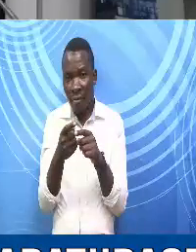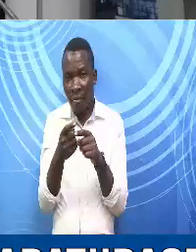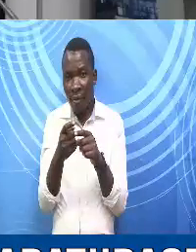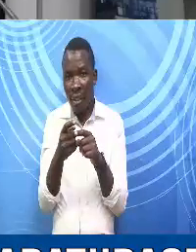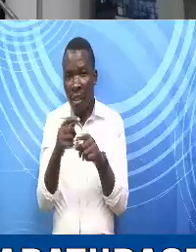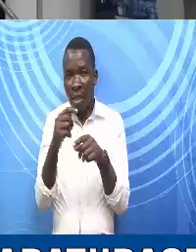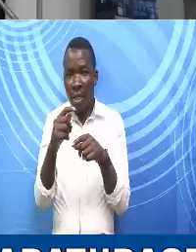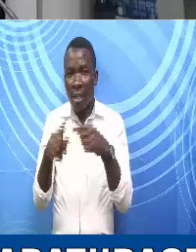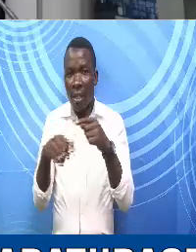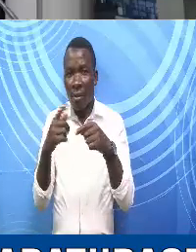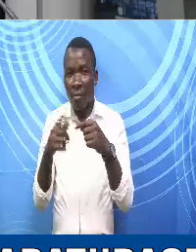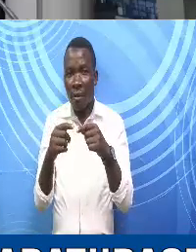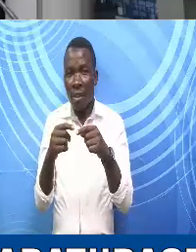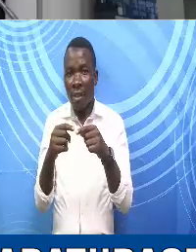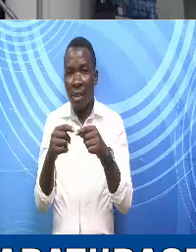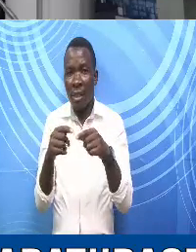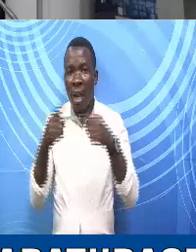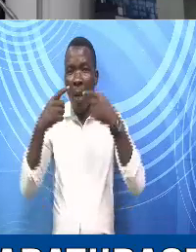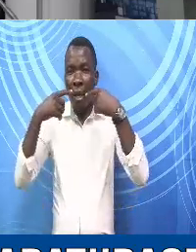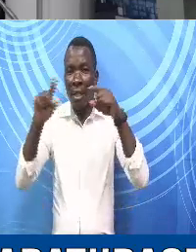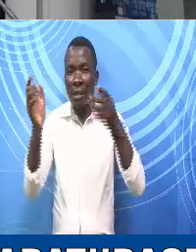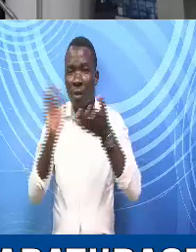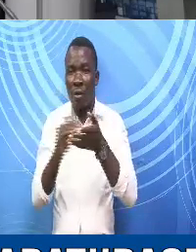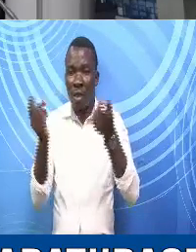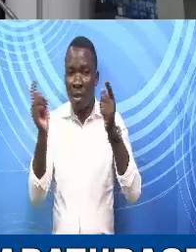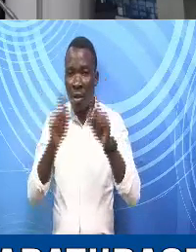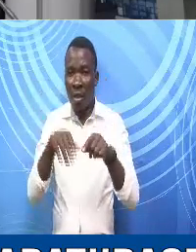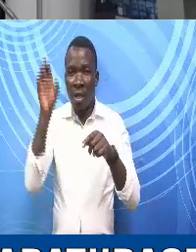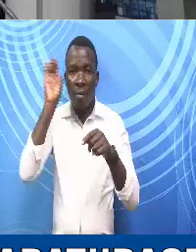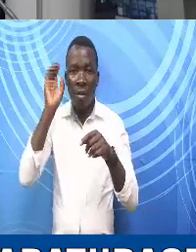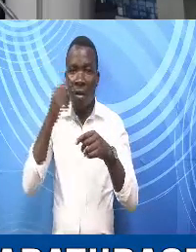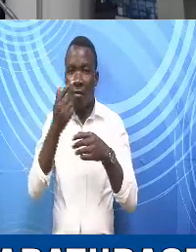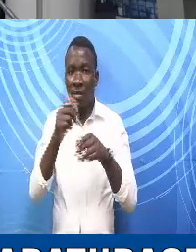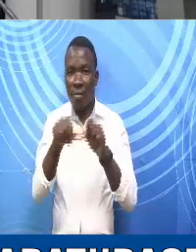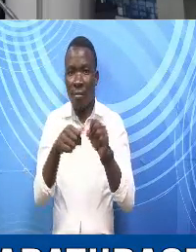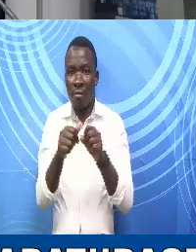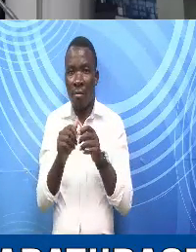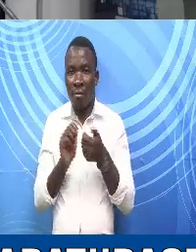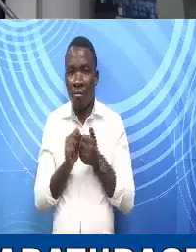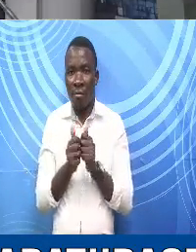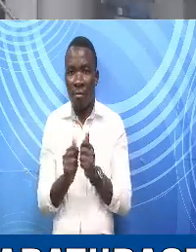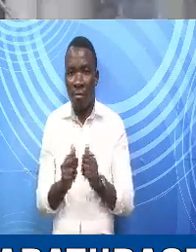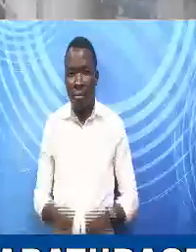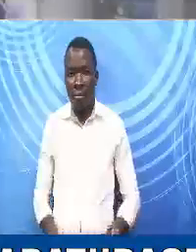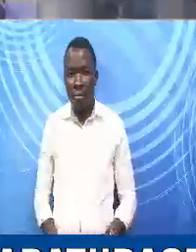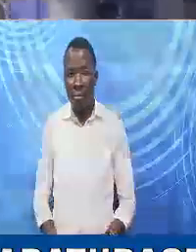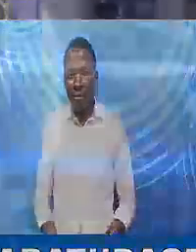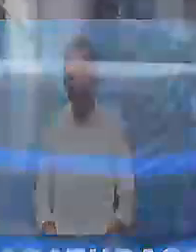Reka dutumikire abatumye, tugaruka mu kanya n'amakuru yiriwe avugwa mu mikino.